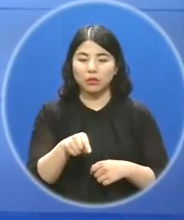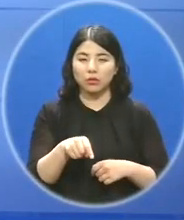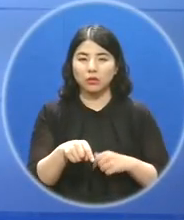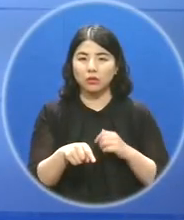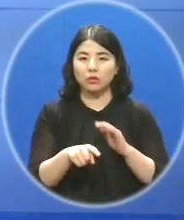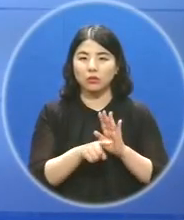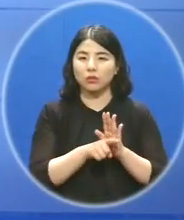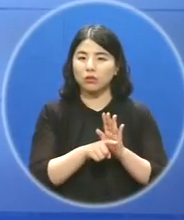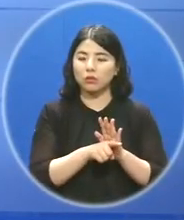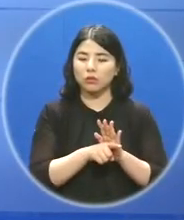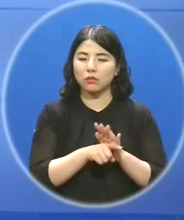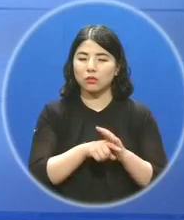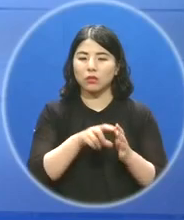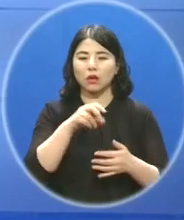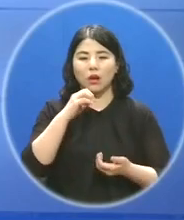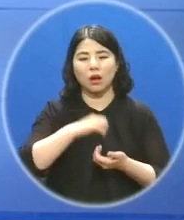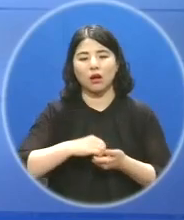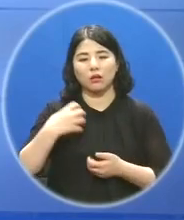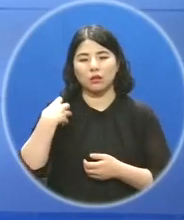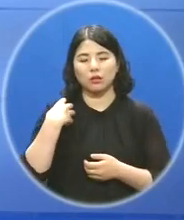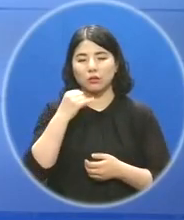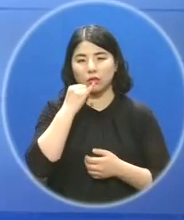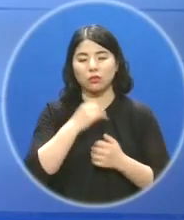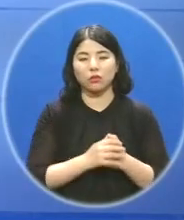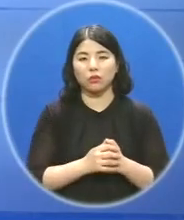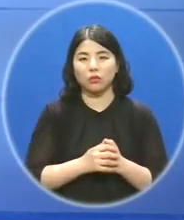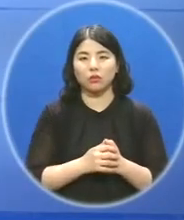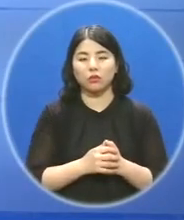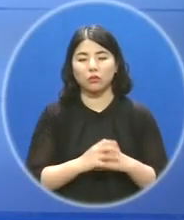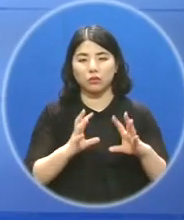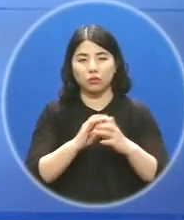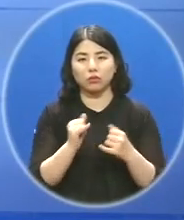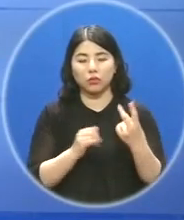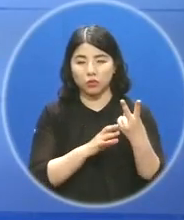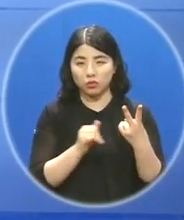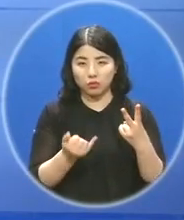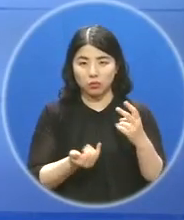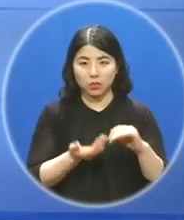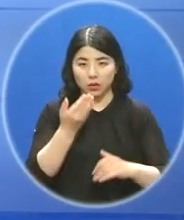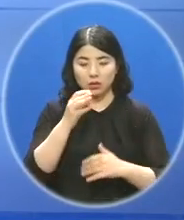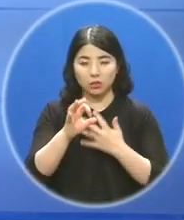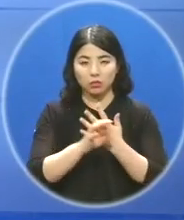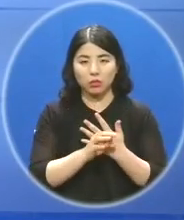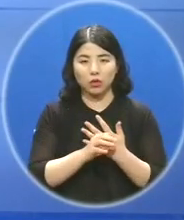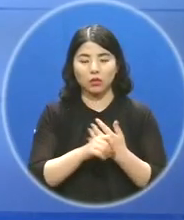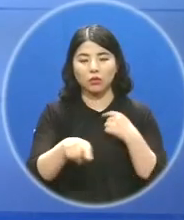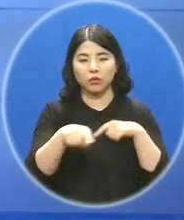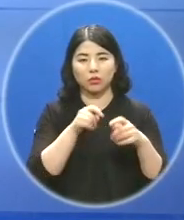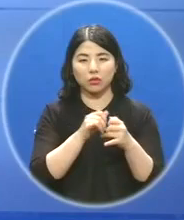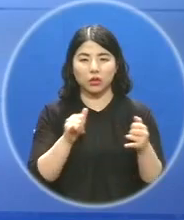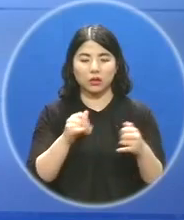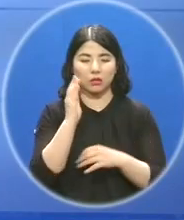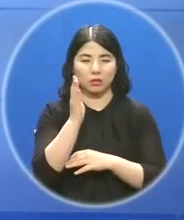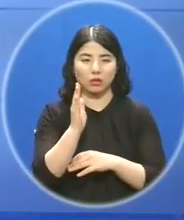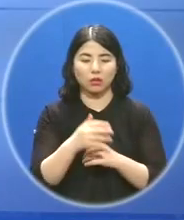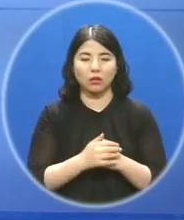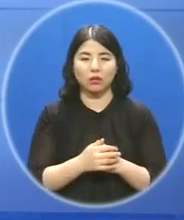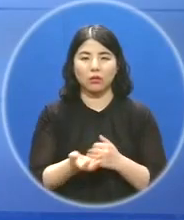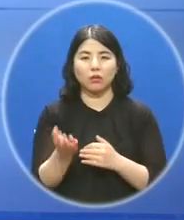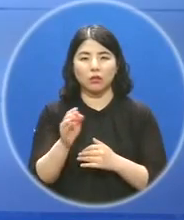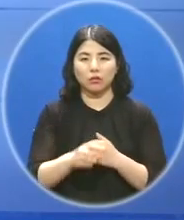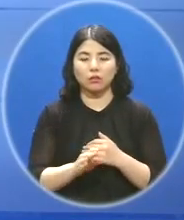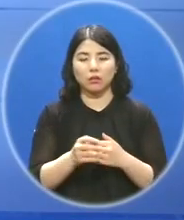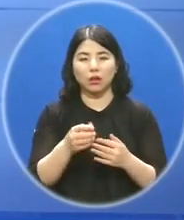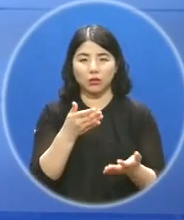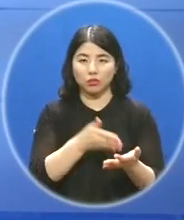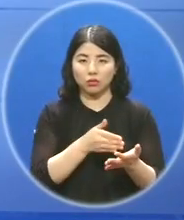한계가 있습니다. 사실 우리 국민들께서 두 분 이상만 모이면 정치 얘기하신다고 하셔요. 그런데 정치 기사나 이런 것도 좀 미디어를